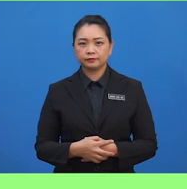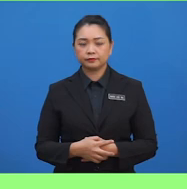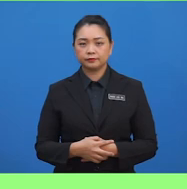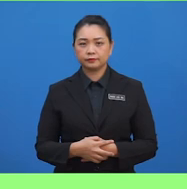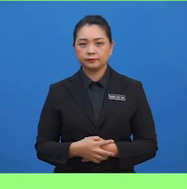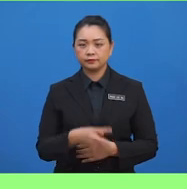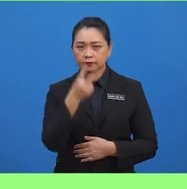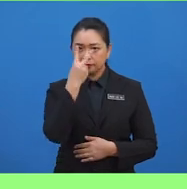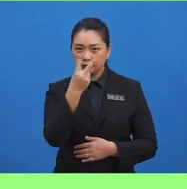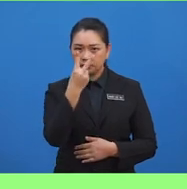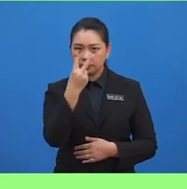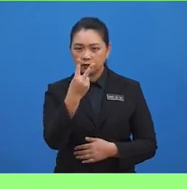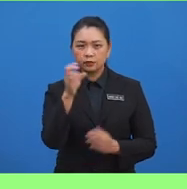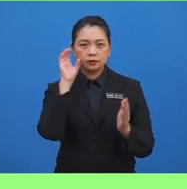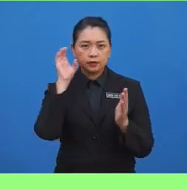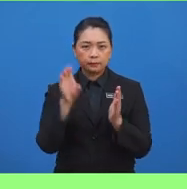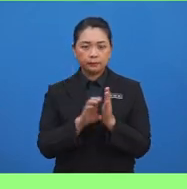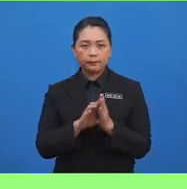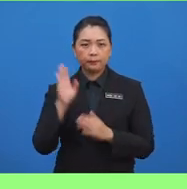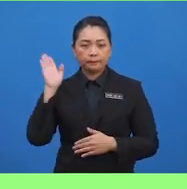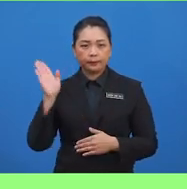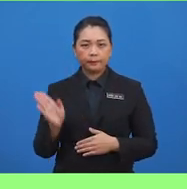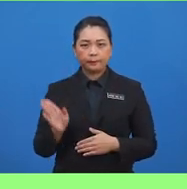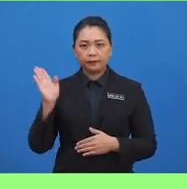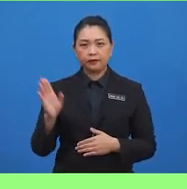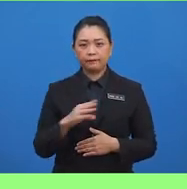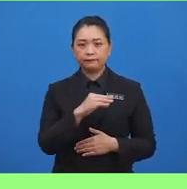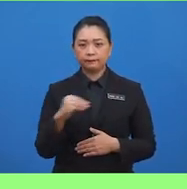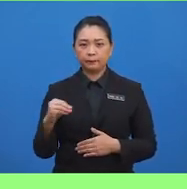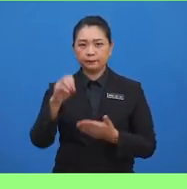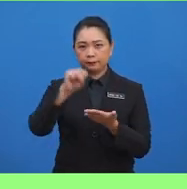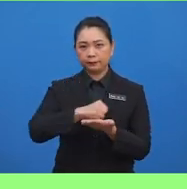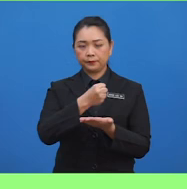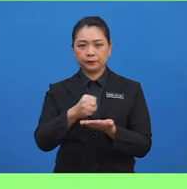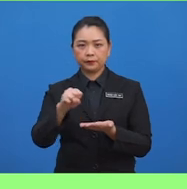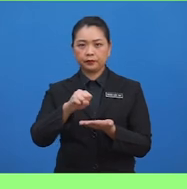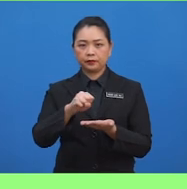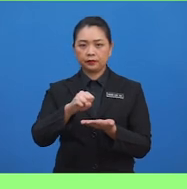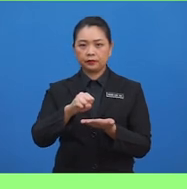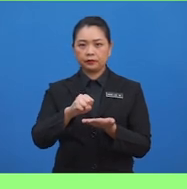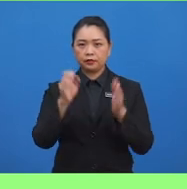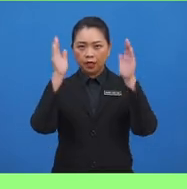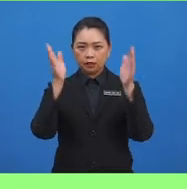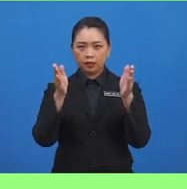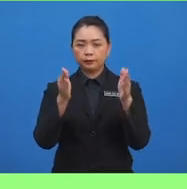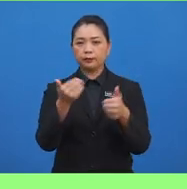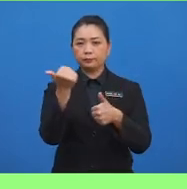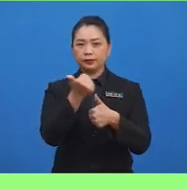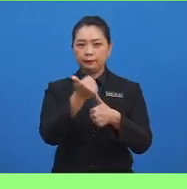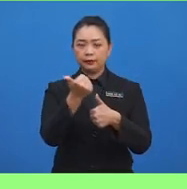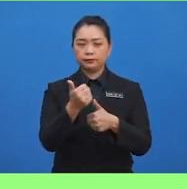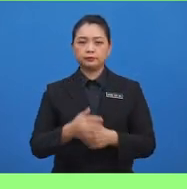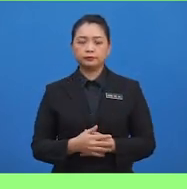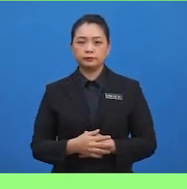Perhatikan gambar ini setelah xaer langkah pertama